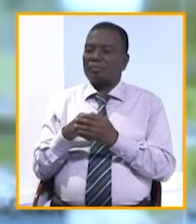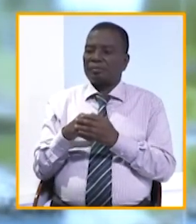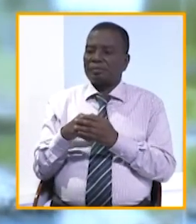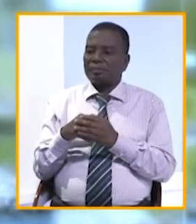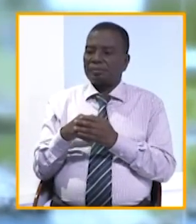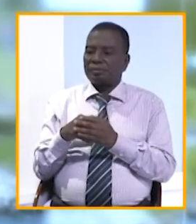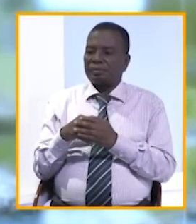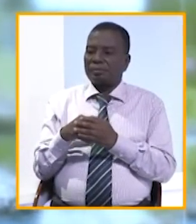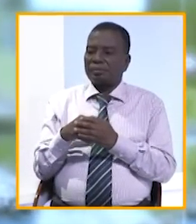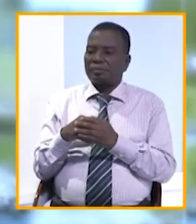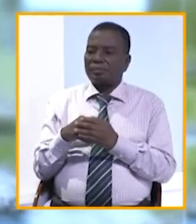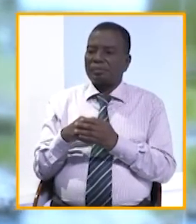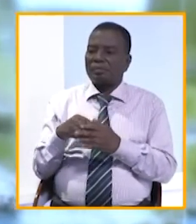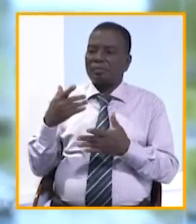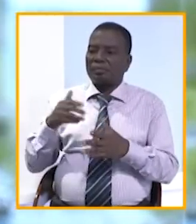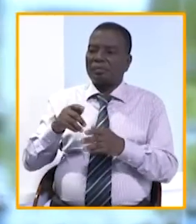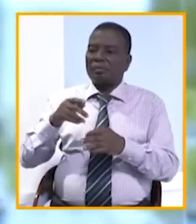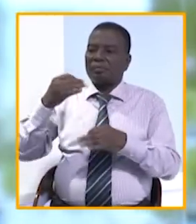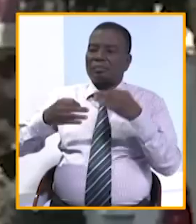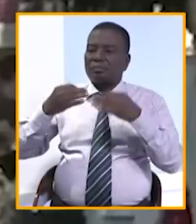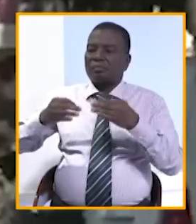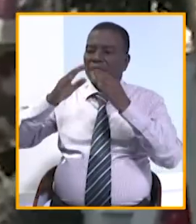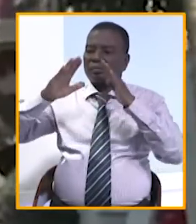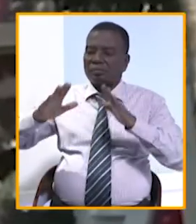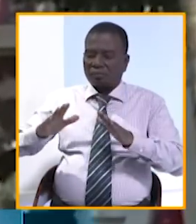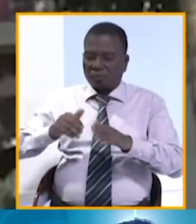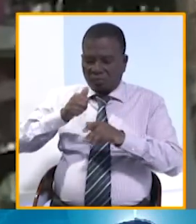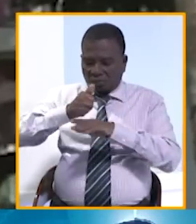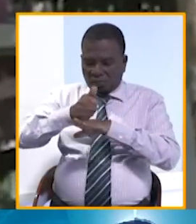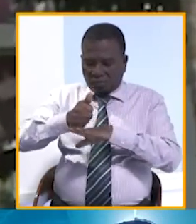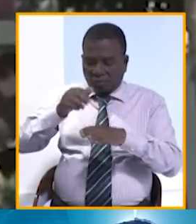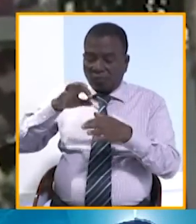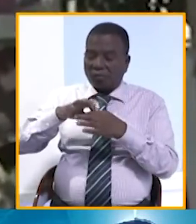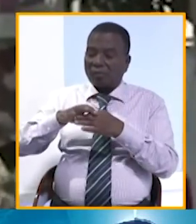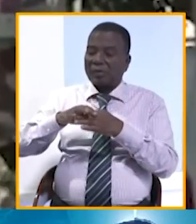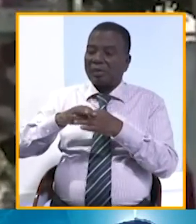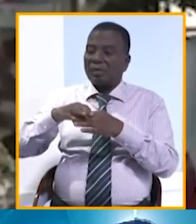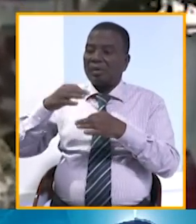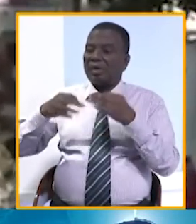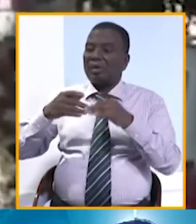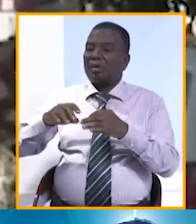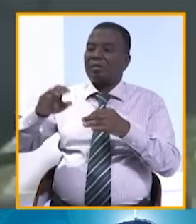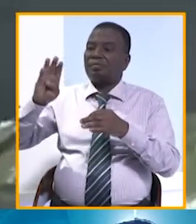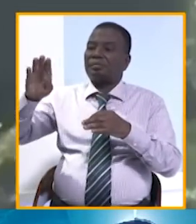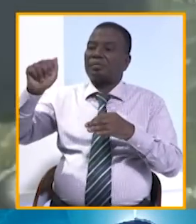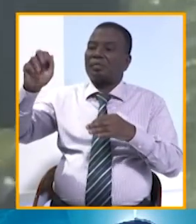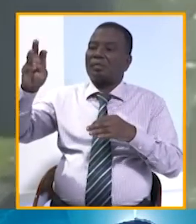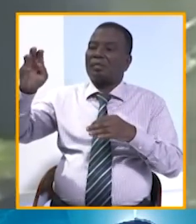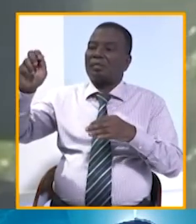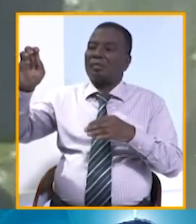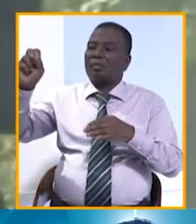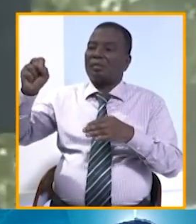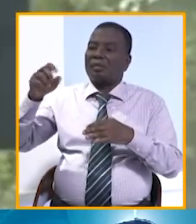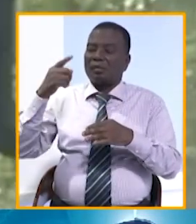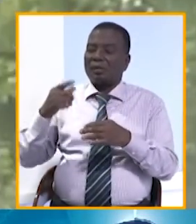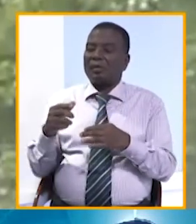Et puis sachez également que le procès des accusés de l'attentat de Grand Bassam s'ouvre ce mercredi 30 novembre au tribunal criminel